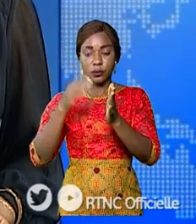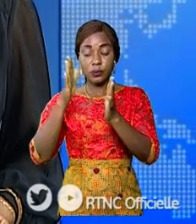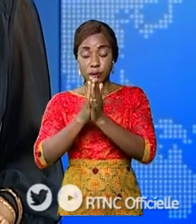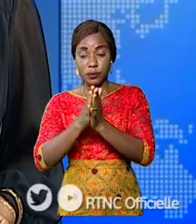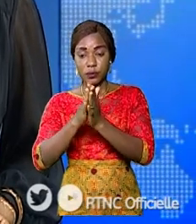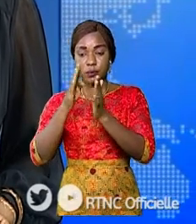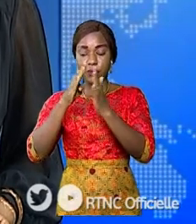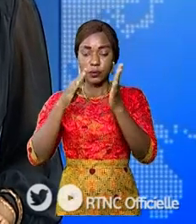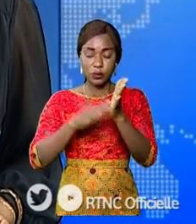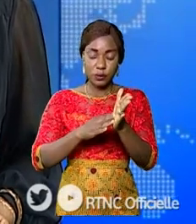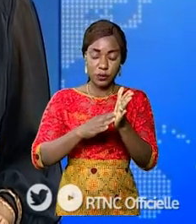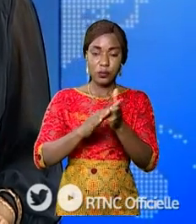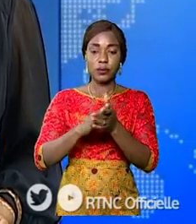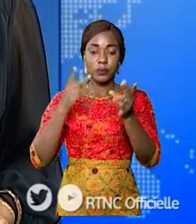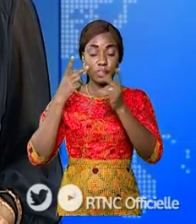Vu les décrets numéro